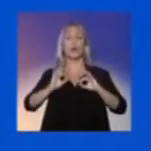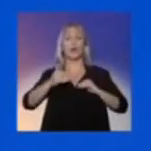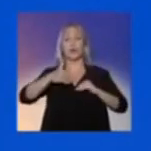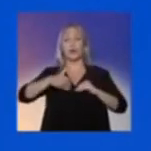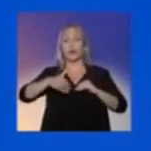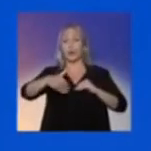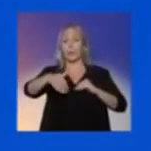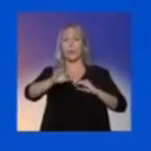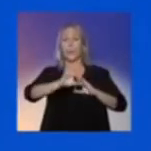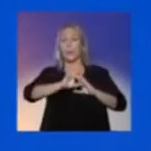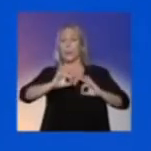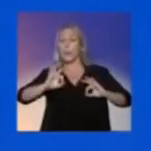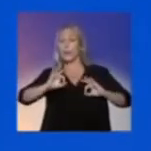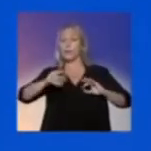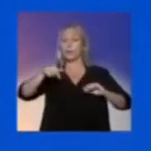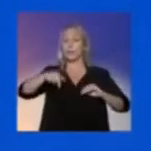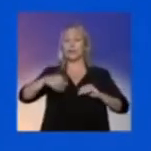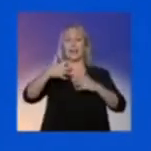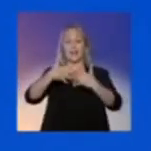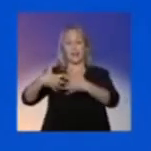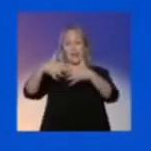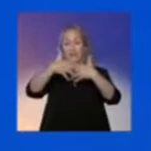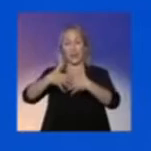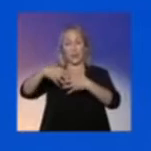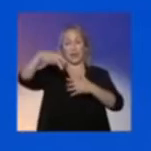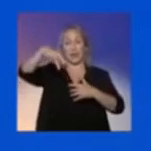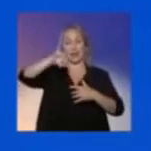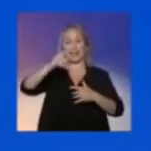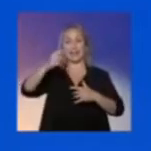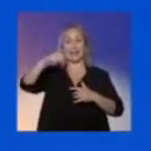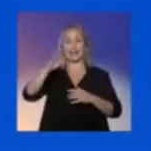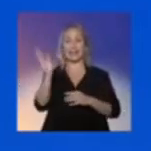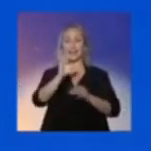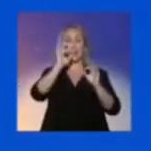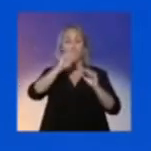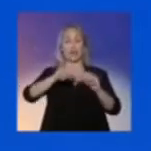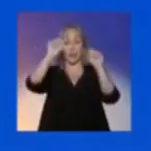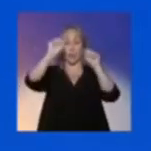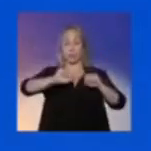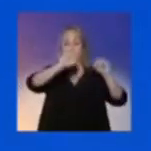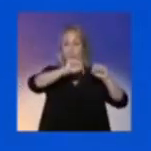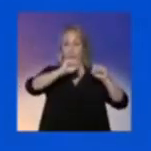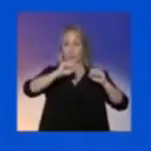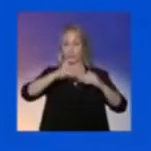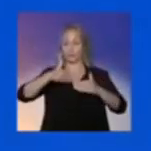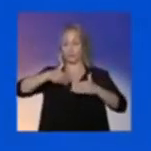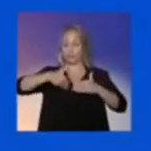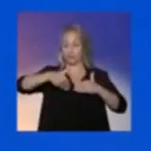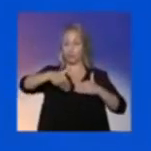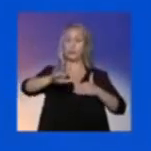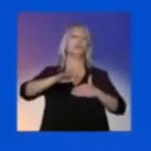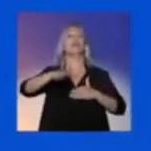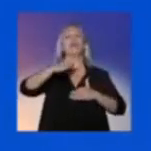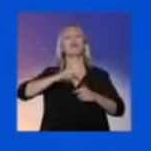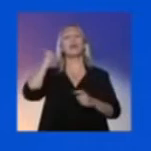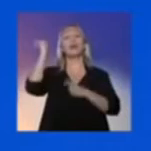και πότε θα κλείσουν λιγνητικές μονάδες στην Δυτική Μακεδονία, αλλά πιο πολύ με ενδιαφέρει να αξιοποιήσουμε το χρόνο αυτό ώστε να